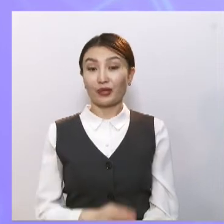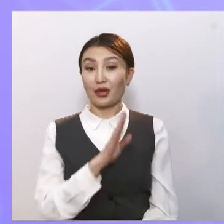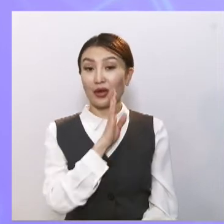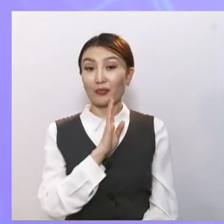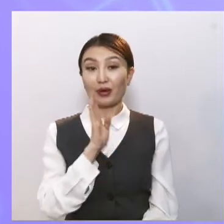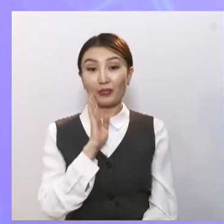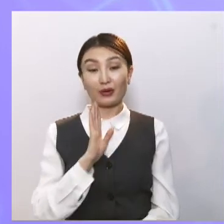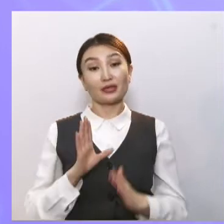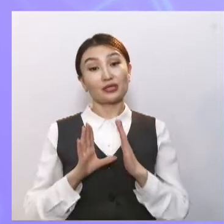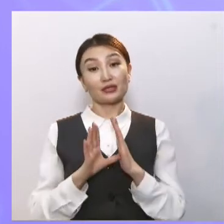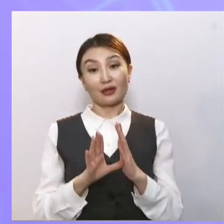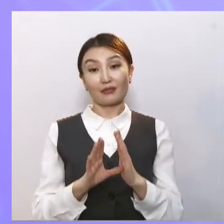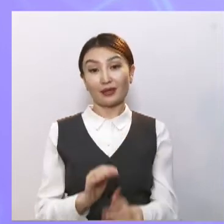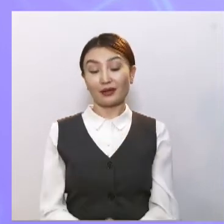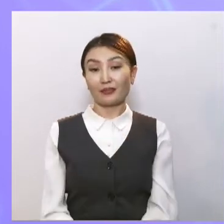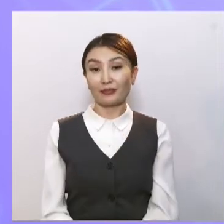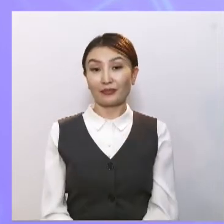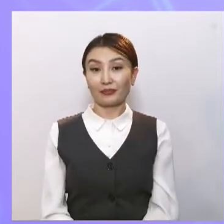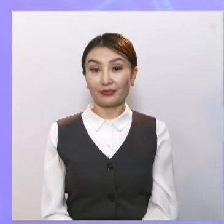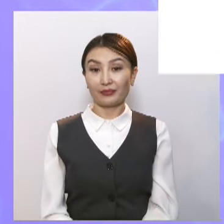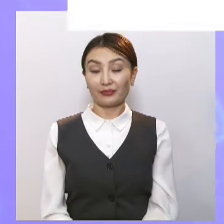Апама жардам берем.